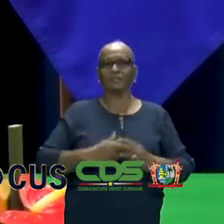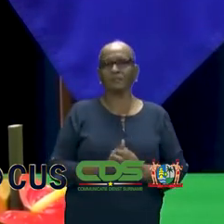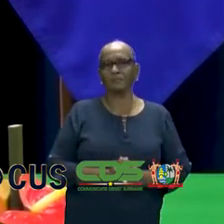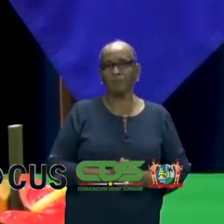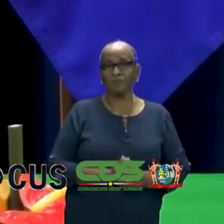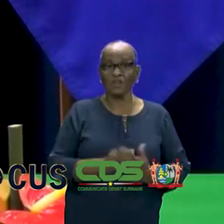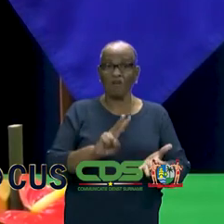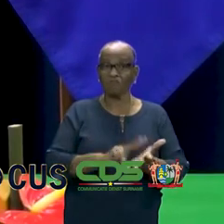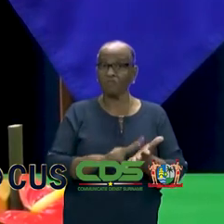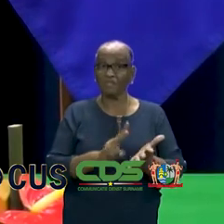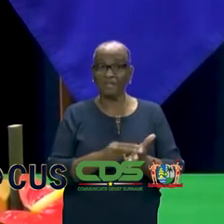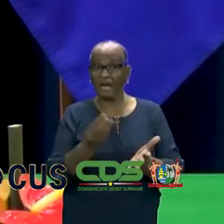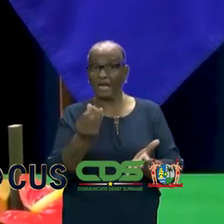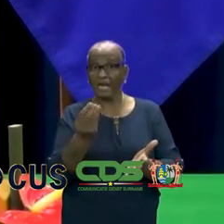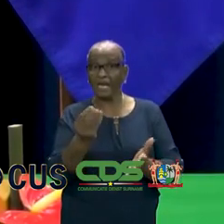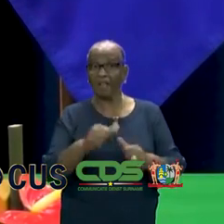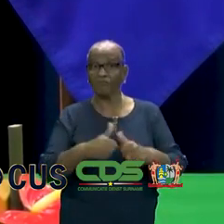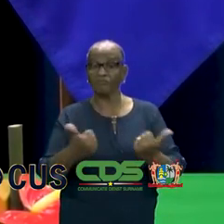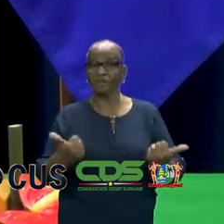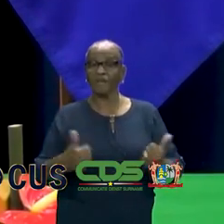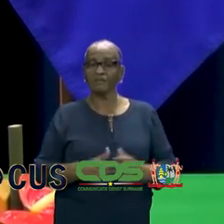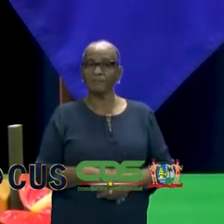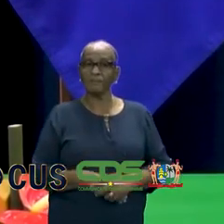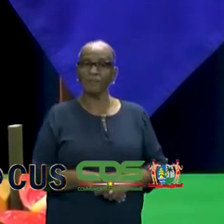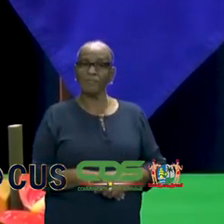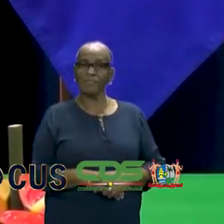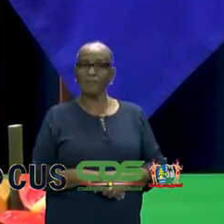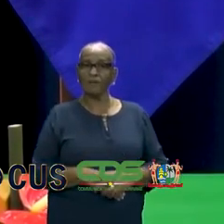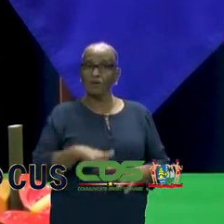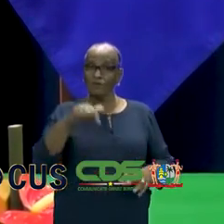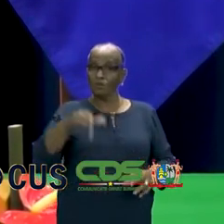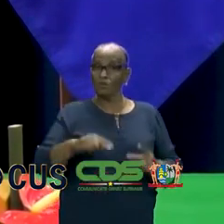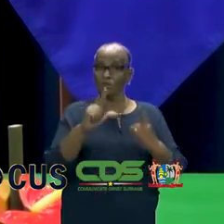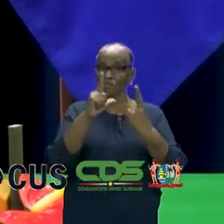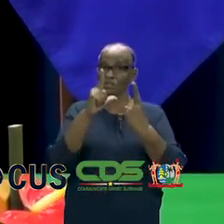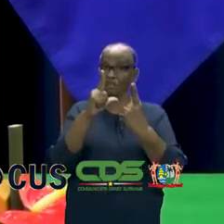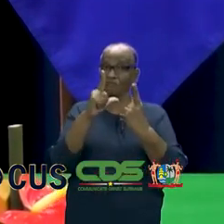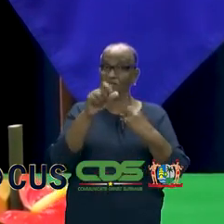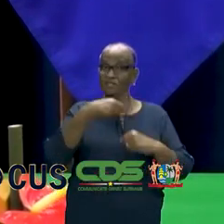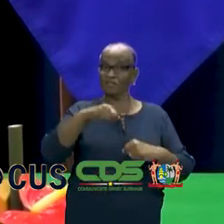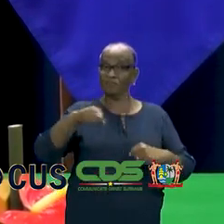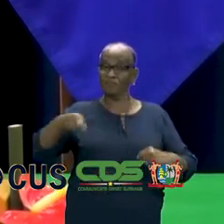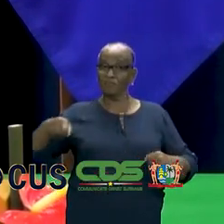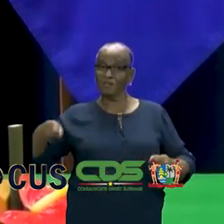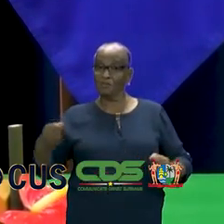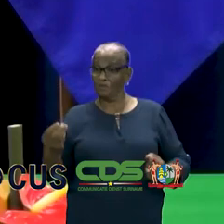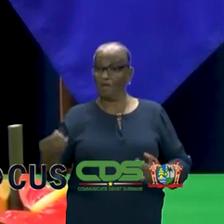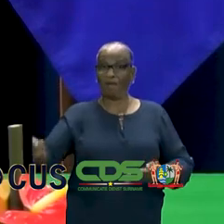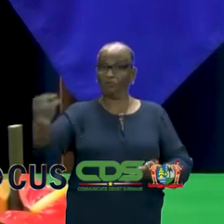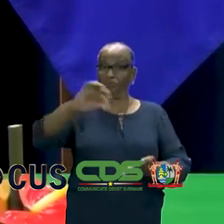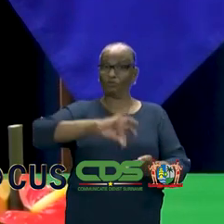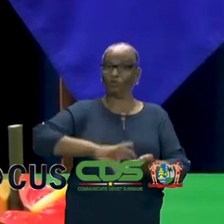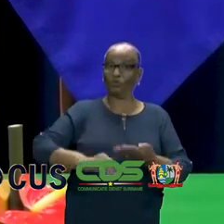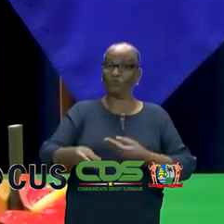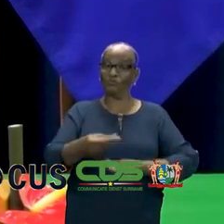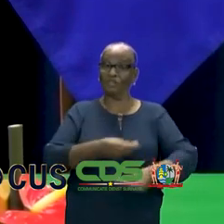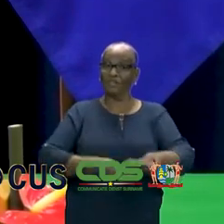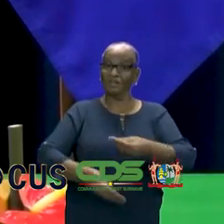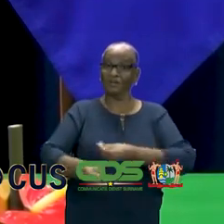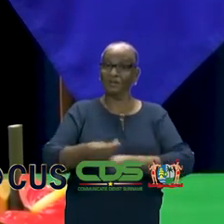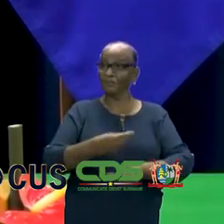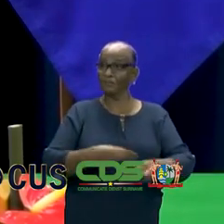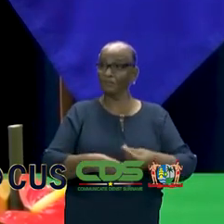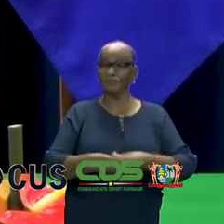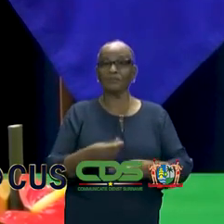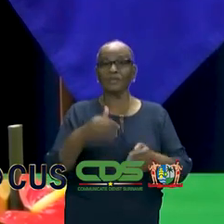gaan vrijkomen. Daarin zijn er meer dan 17 miljoen. Die gelden komen terug in de economie. Met die investering van die